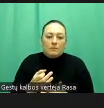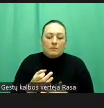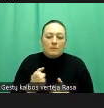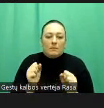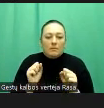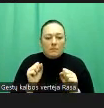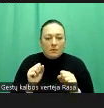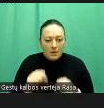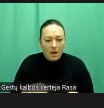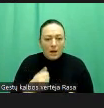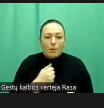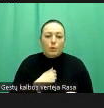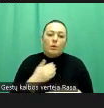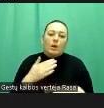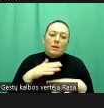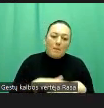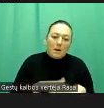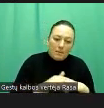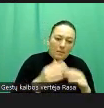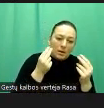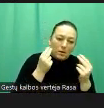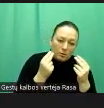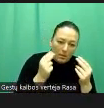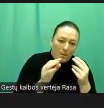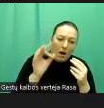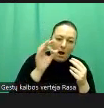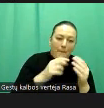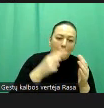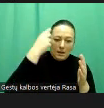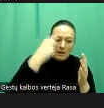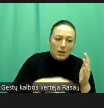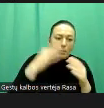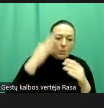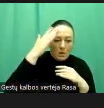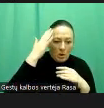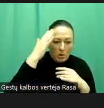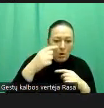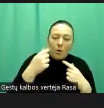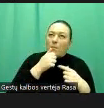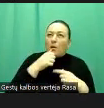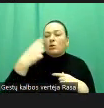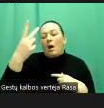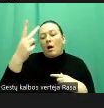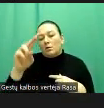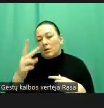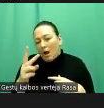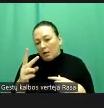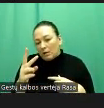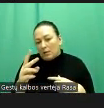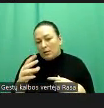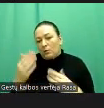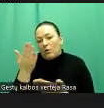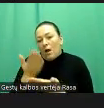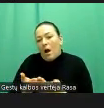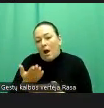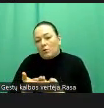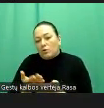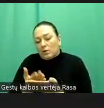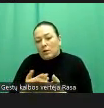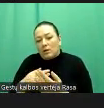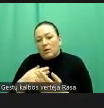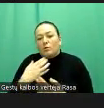galima turėti matematikos pamoką apie tikimybių teoriją, kokį tai antradienį, kur aiškinama